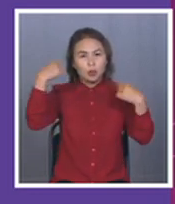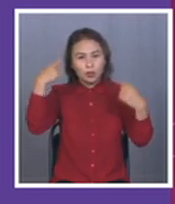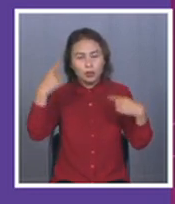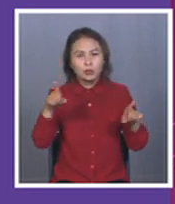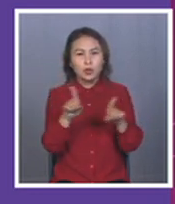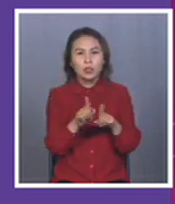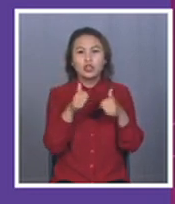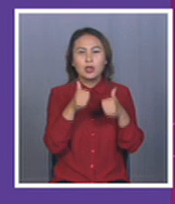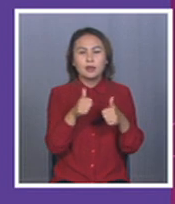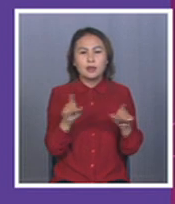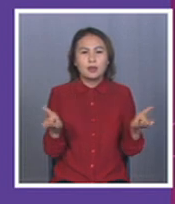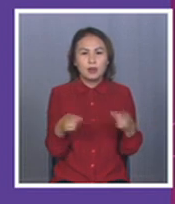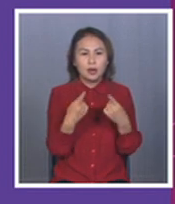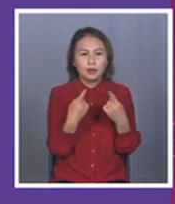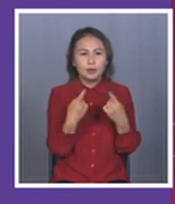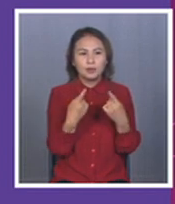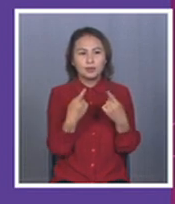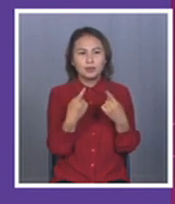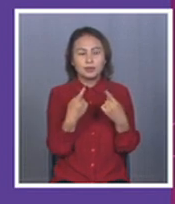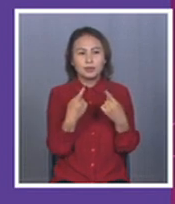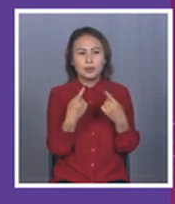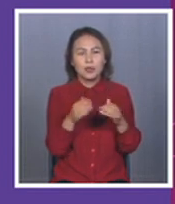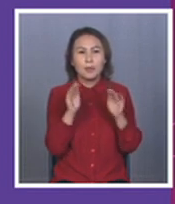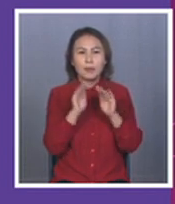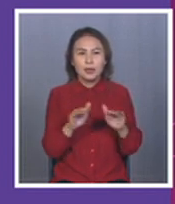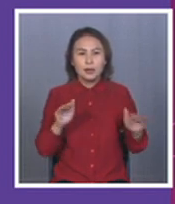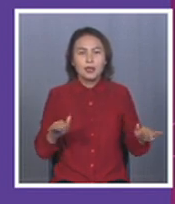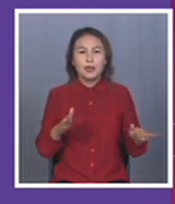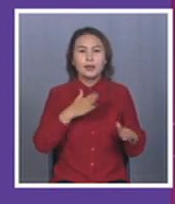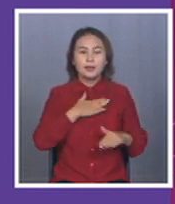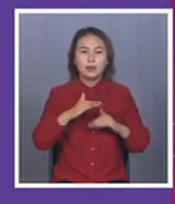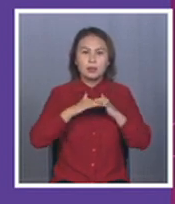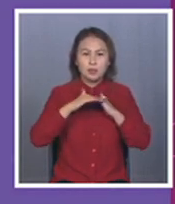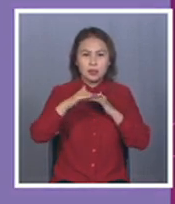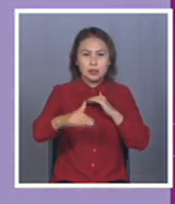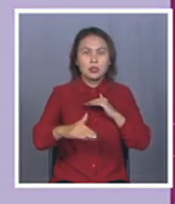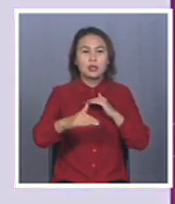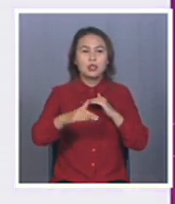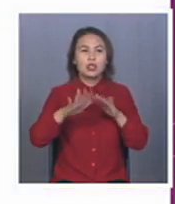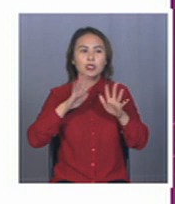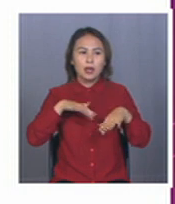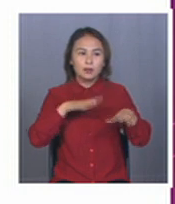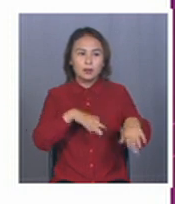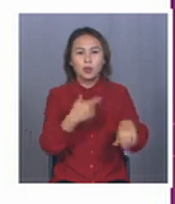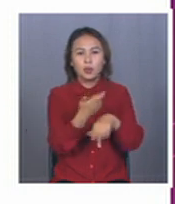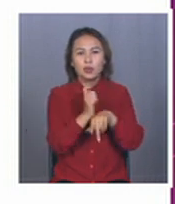жақсы дамыған. Балалар, елімізде жайылымды жерлер өте